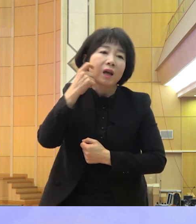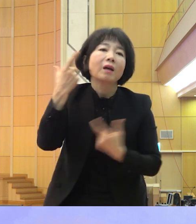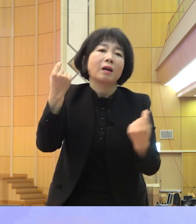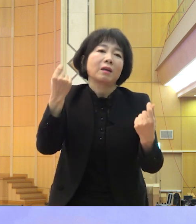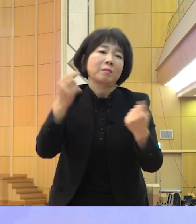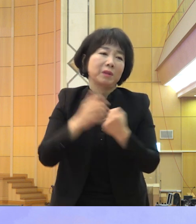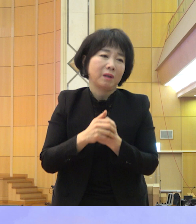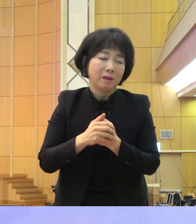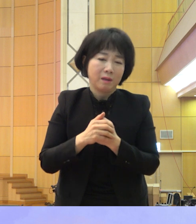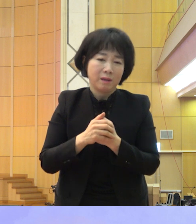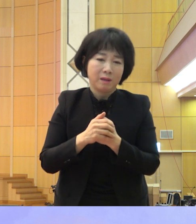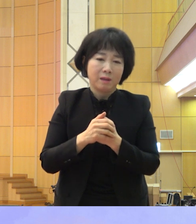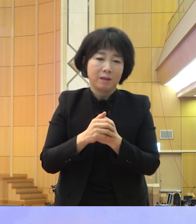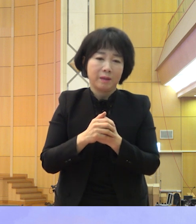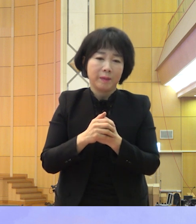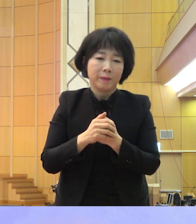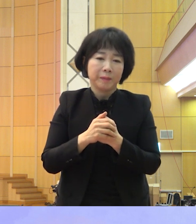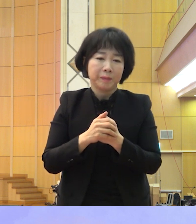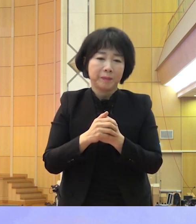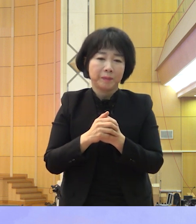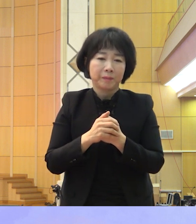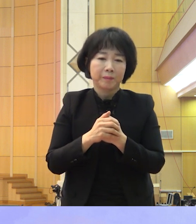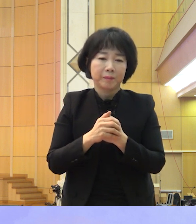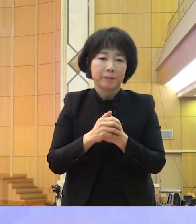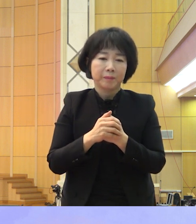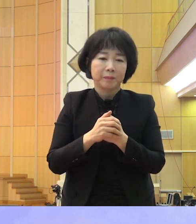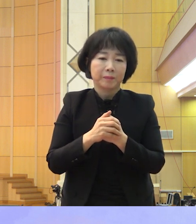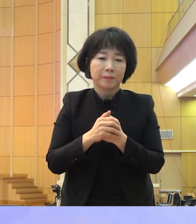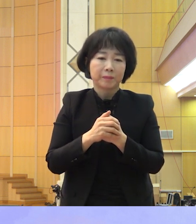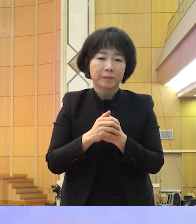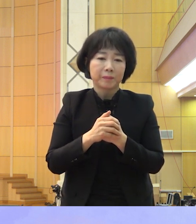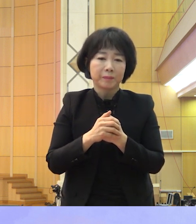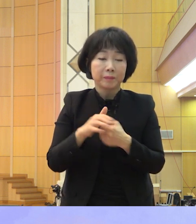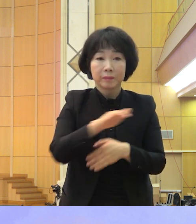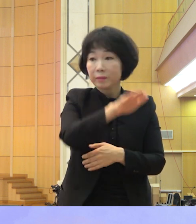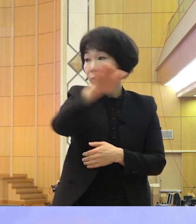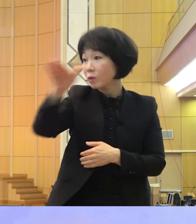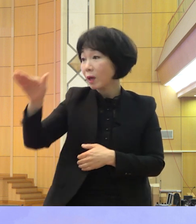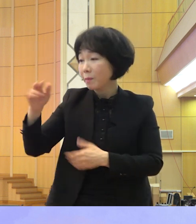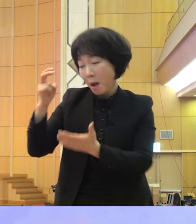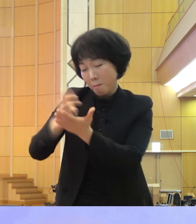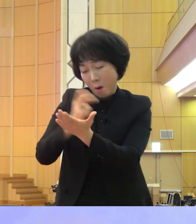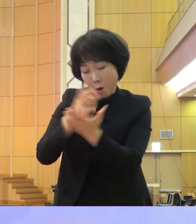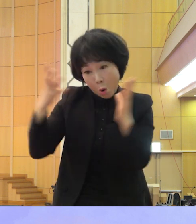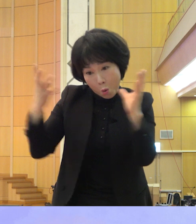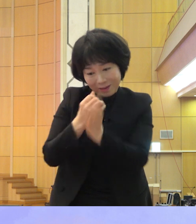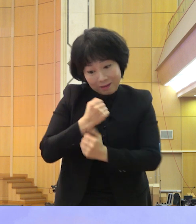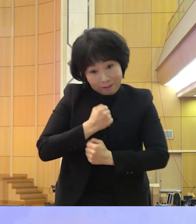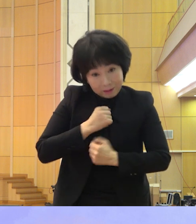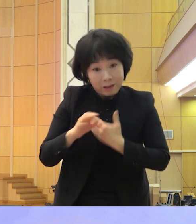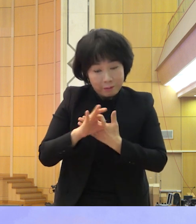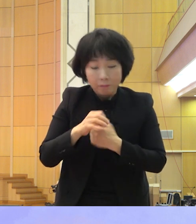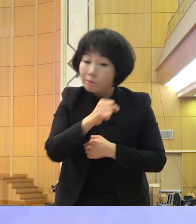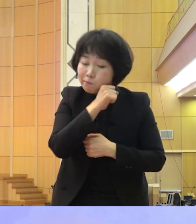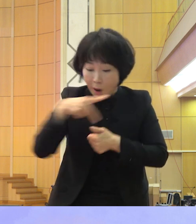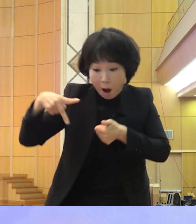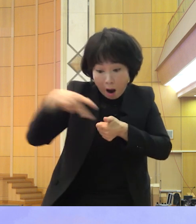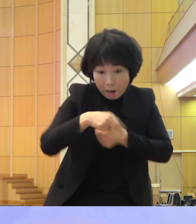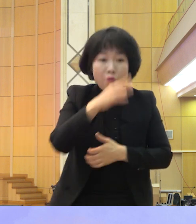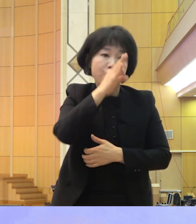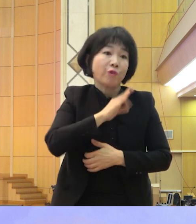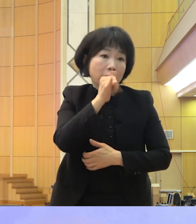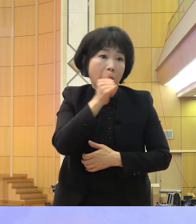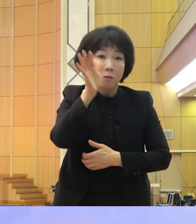그래서 우리는 율법을 다 지켜야만 할례가 유익하고 효과가